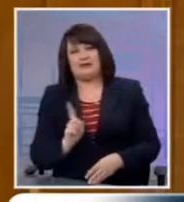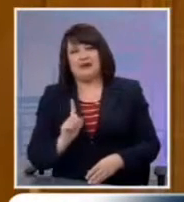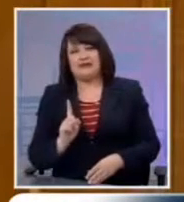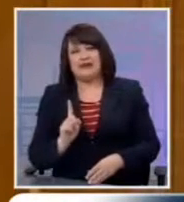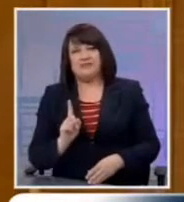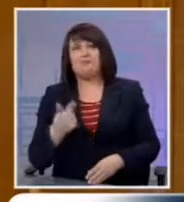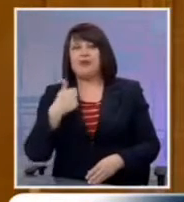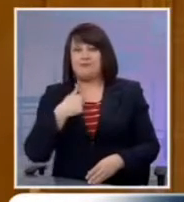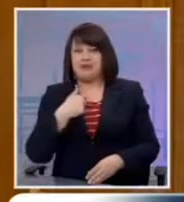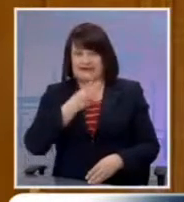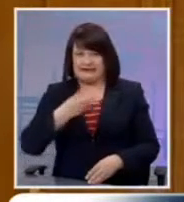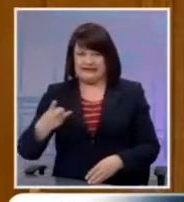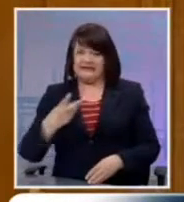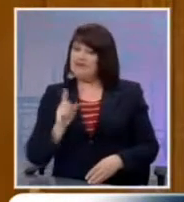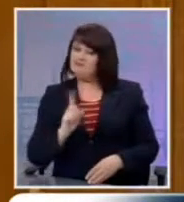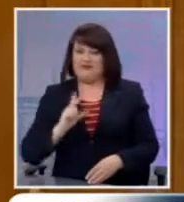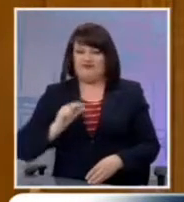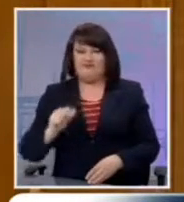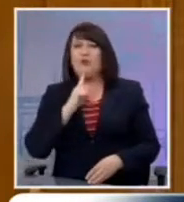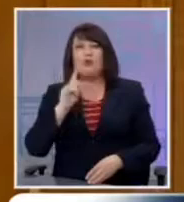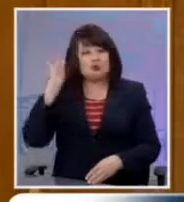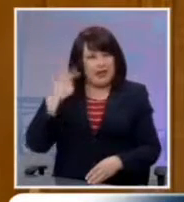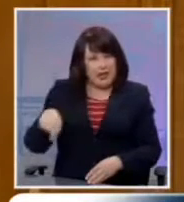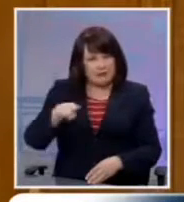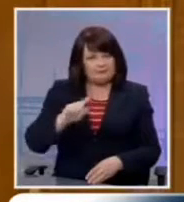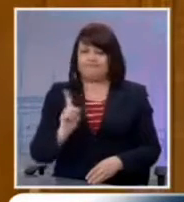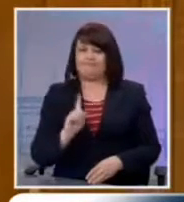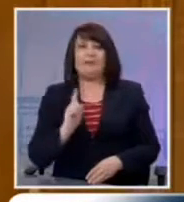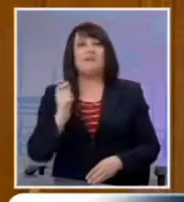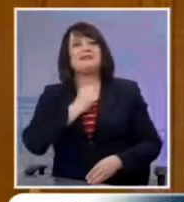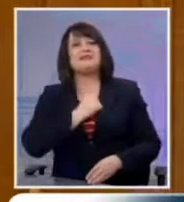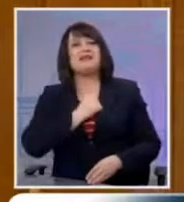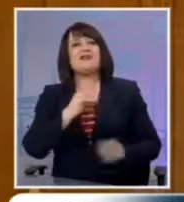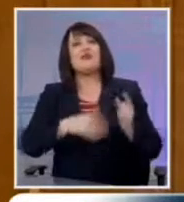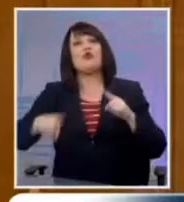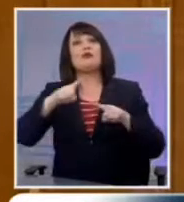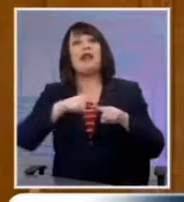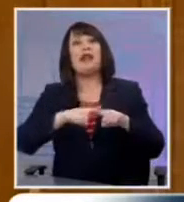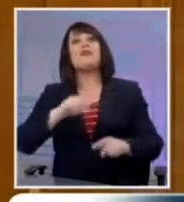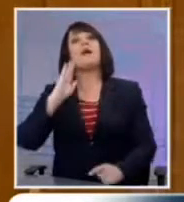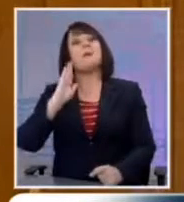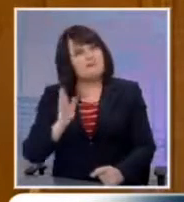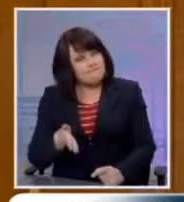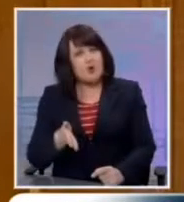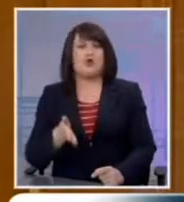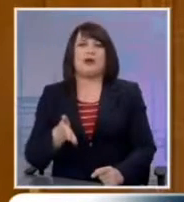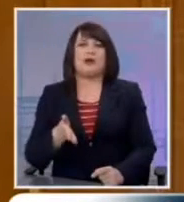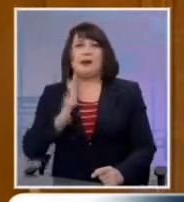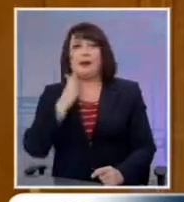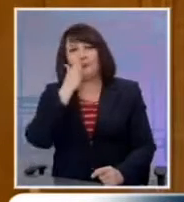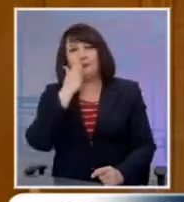δεν είμαστε οι ίδιοι γιατί πιστεύουμε ότι αυτή η χώρα μπορεί να έχει